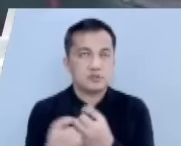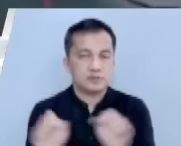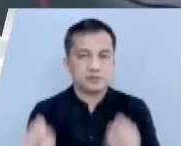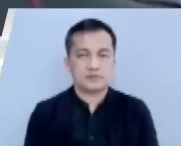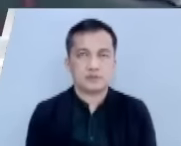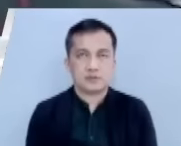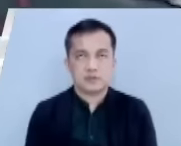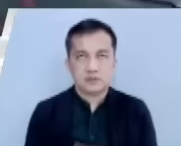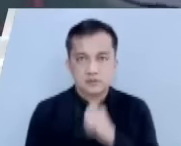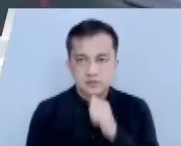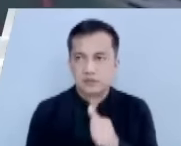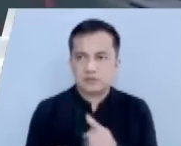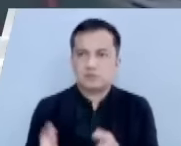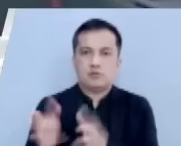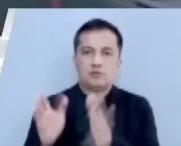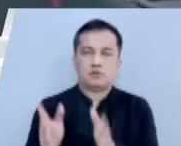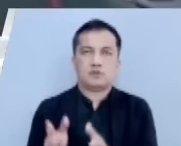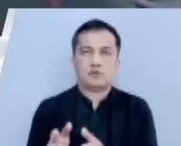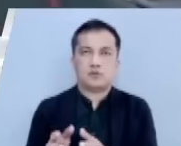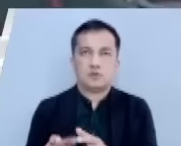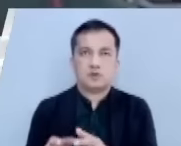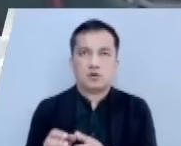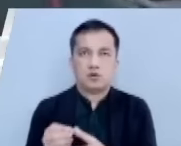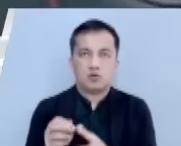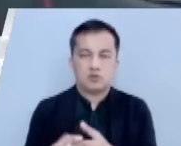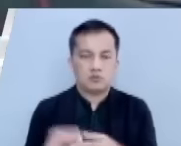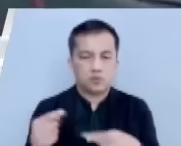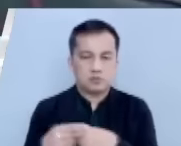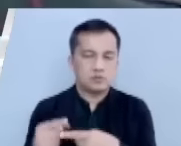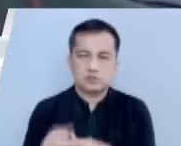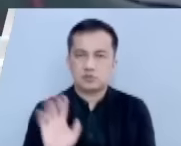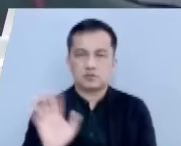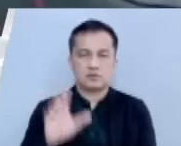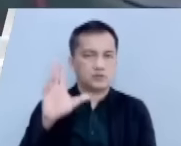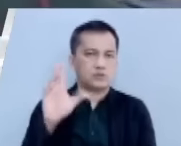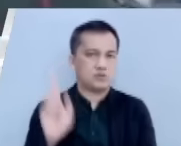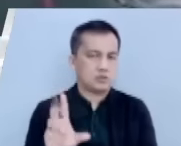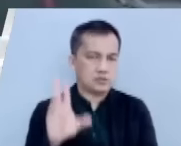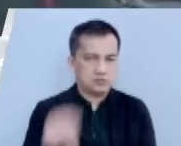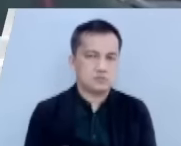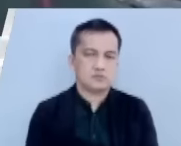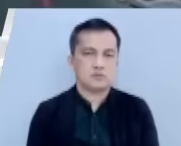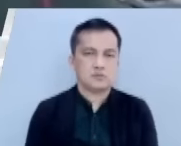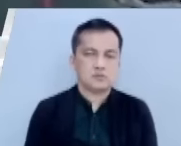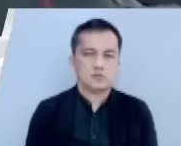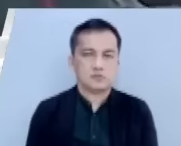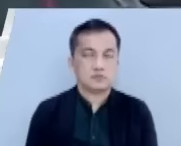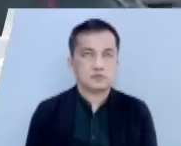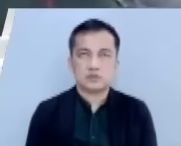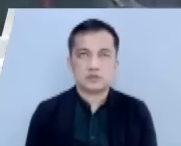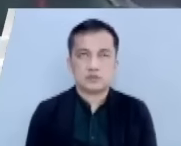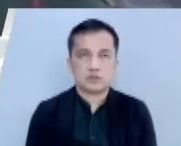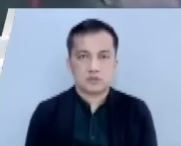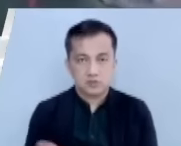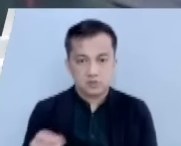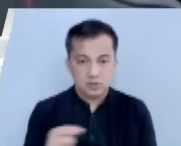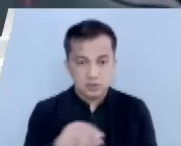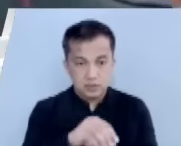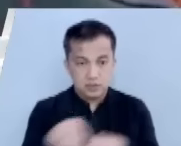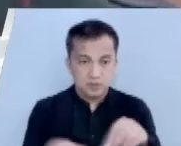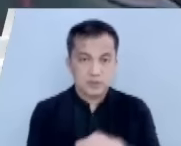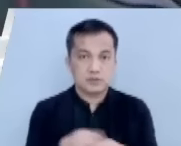tayo, basta-basta na lang po tayo mag-violate. Hindi pa rin po pwede yan. If it's ano, no, kung makakasacrifice na po ito sa safety ng ating